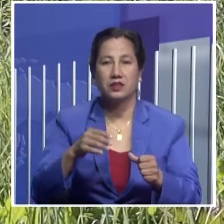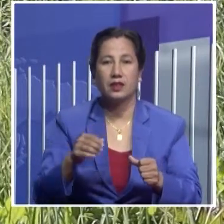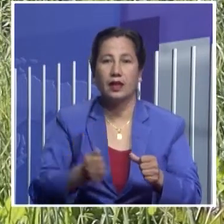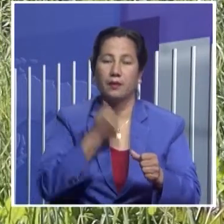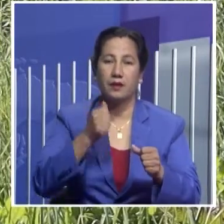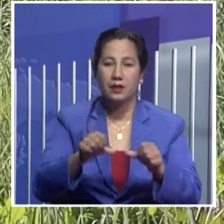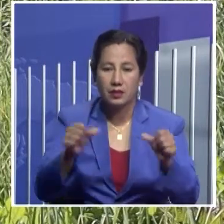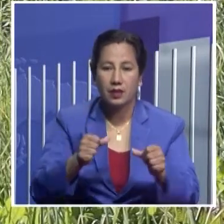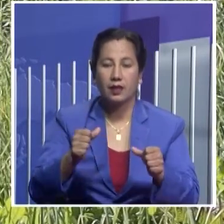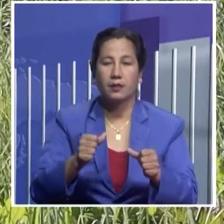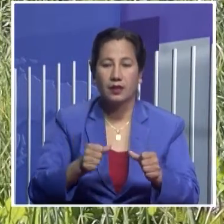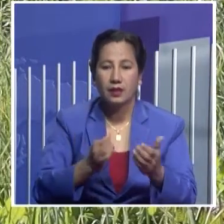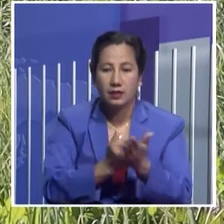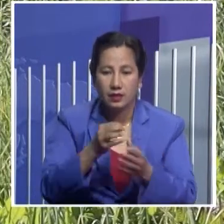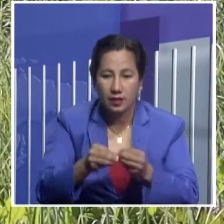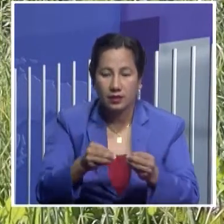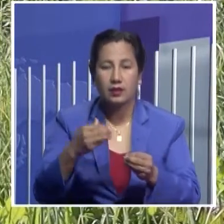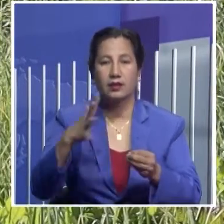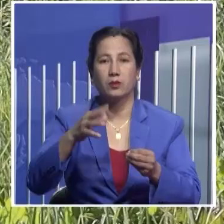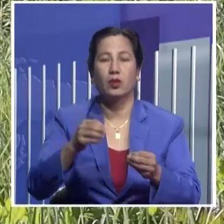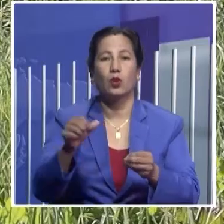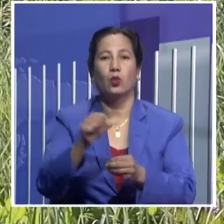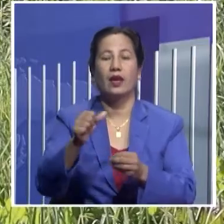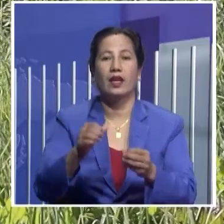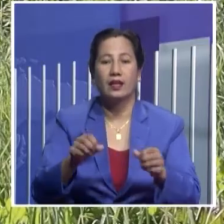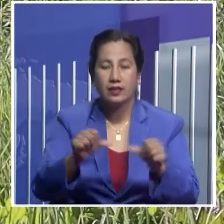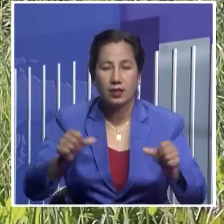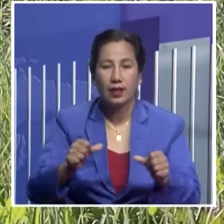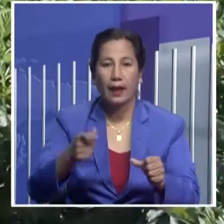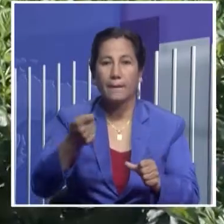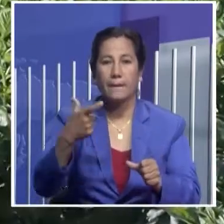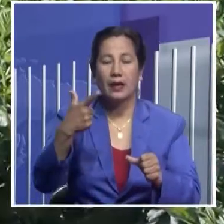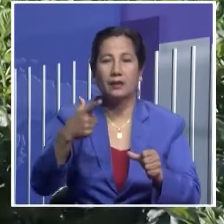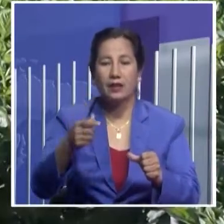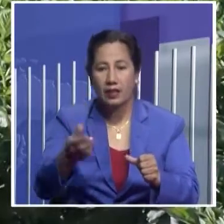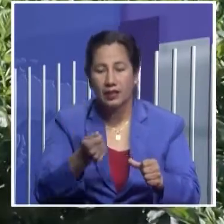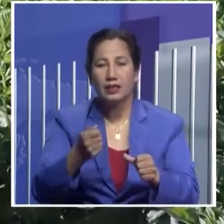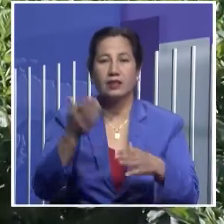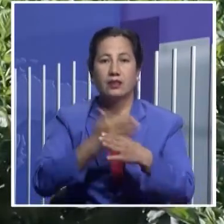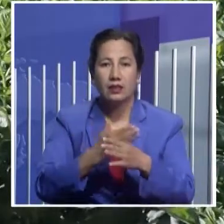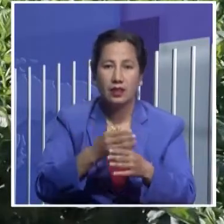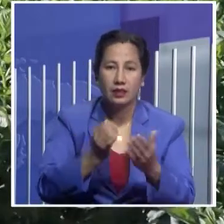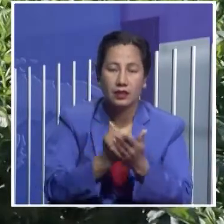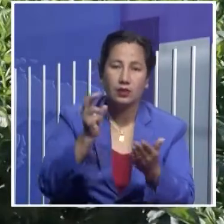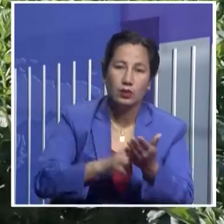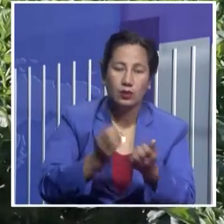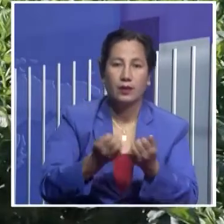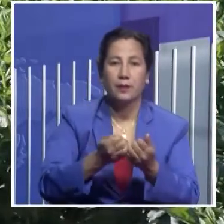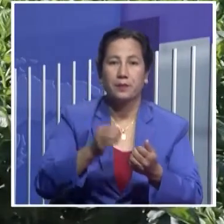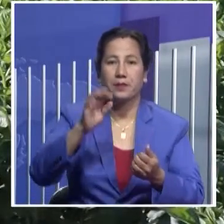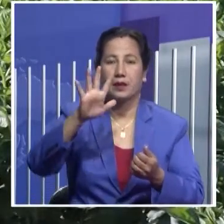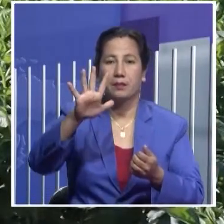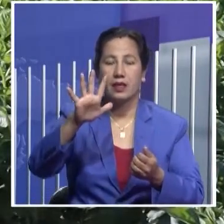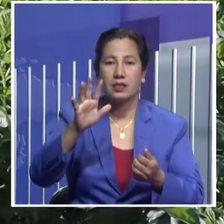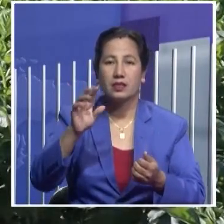आफ्नै जग्गामा खेतीपाती गर्न नपाए पनि उहाँले जग्गा भाडामा लिएर तरकारी खेती थाल्नु भएको छ। विगत 3 वर्षदेखि 5 कट्ठा जग्गा